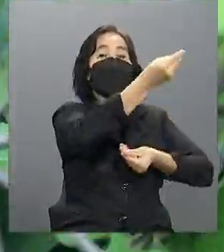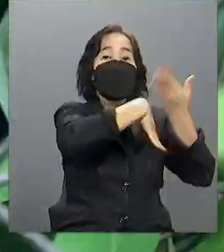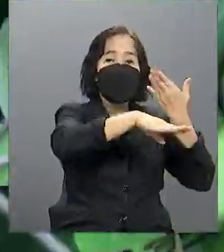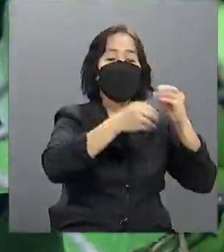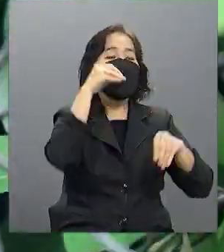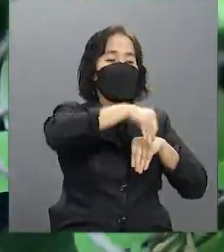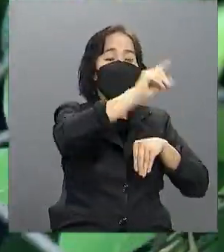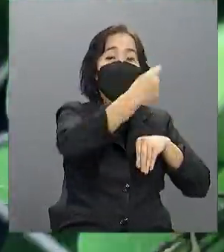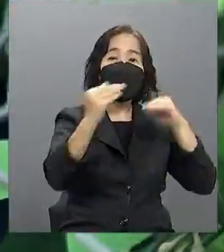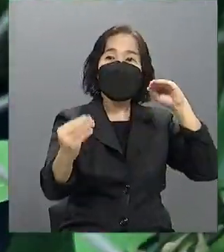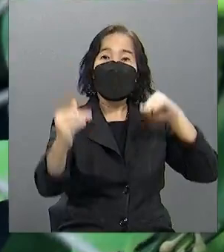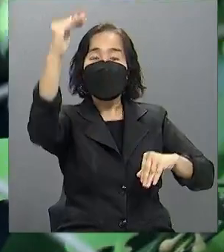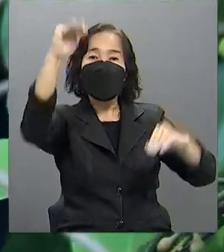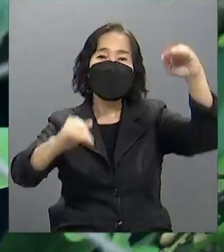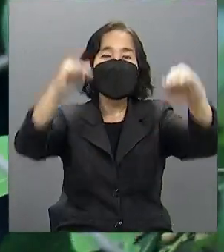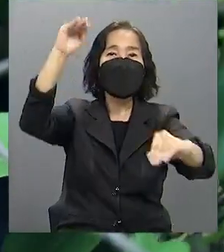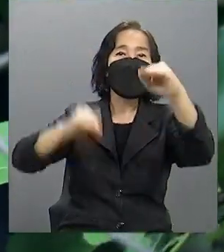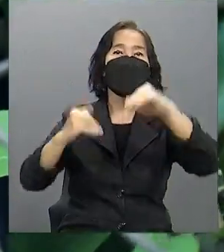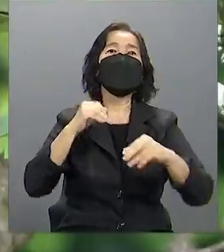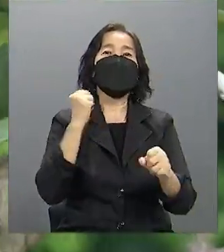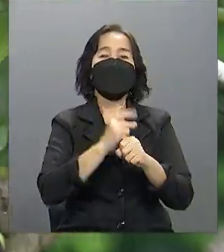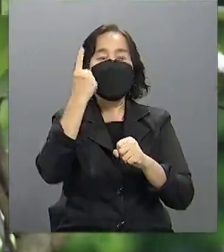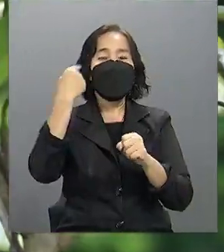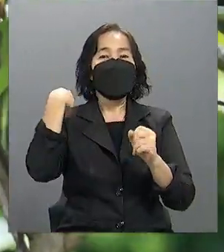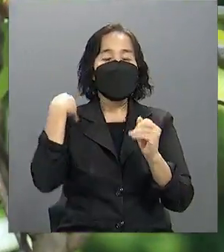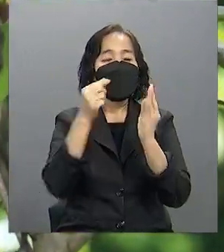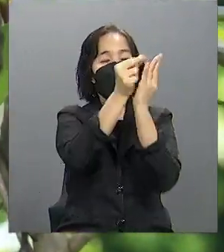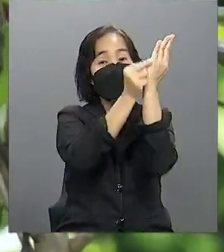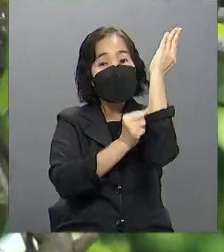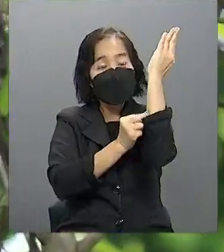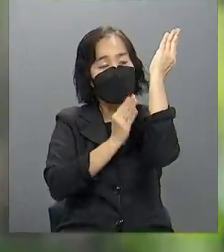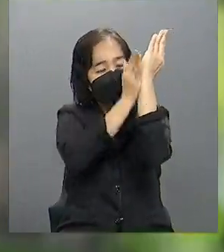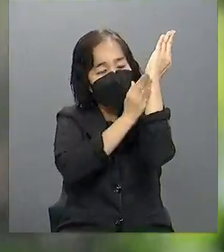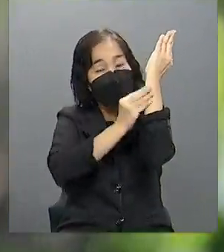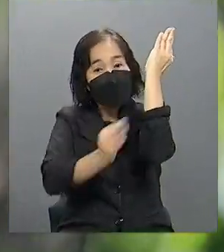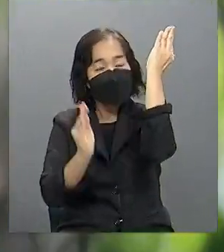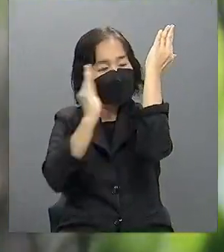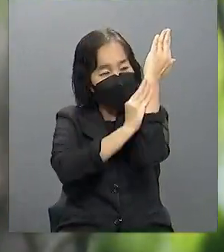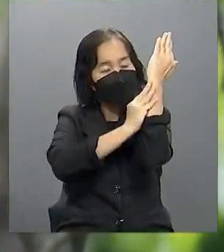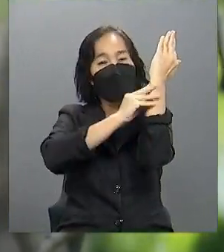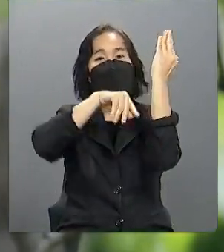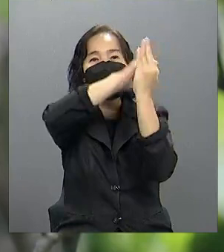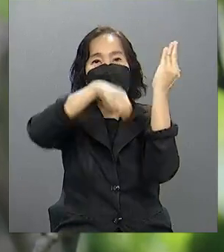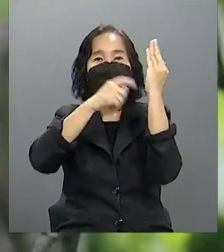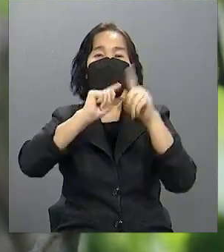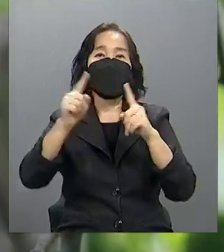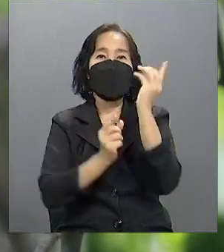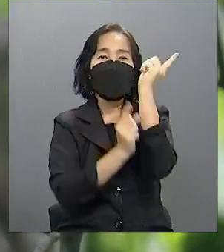เม็ดมาต่อยอดเอาครับกระโดดไก่มันกระโดดบ่ไหวครับบัดนี้เป็นหนี้ไปอีกคันถ้ามันราคาบ่ดีอ่ะผมก็เลยค่อยๆขยายเอ